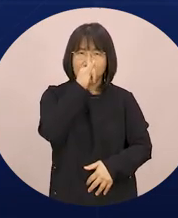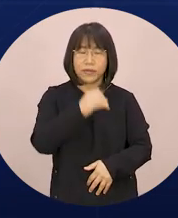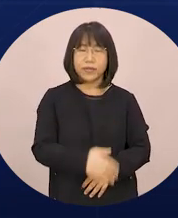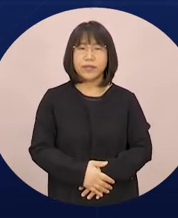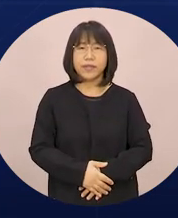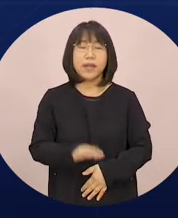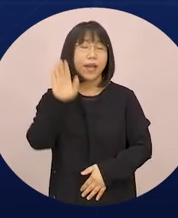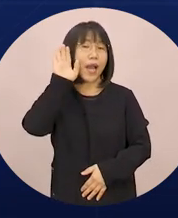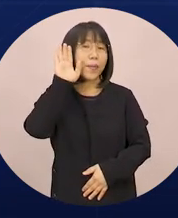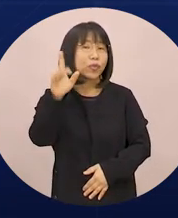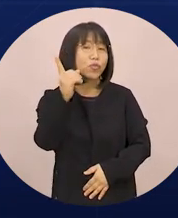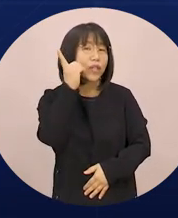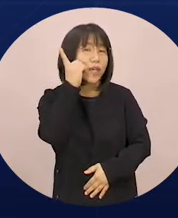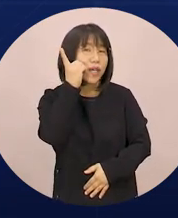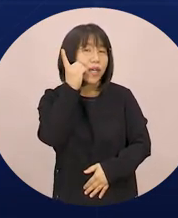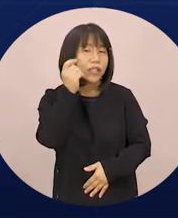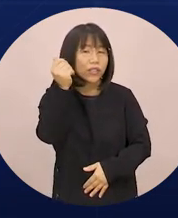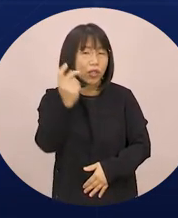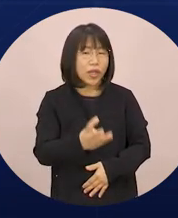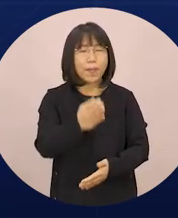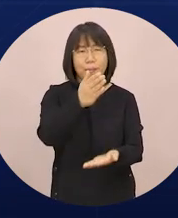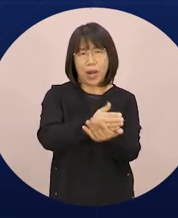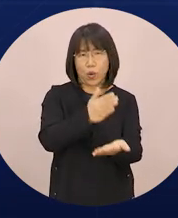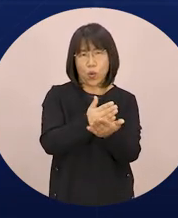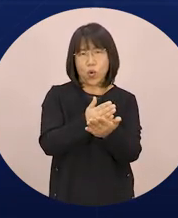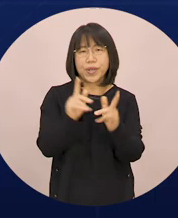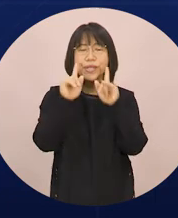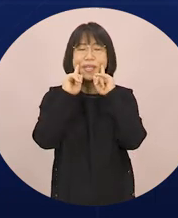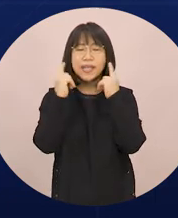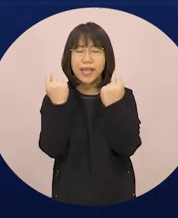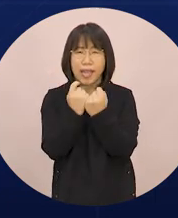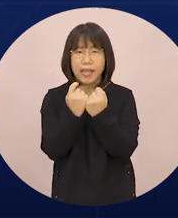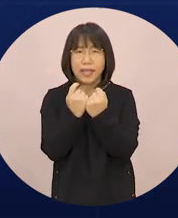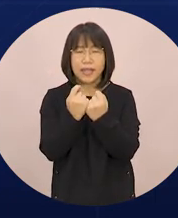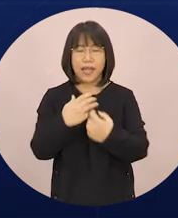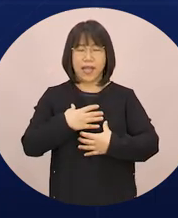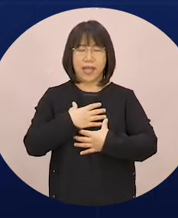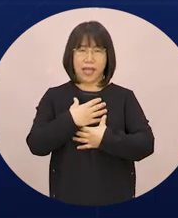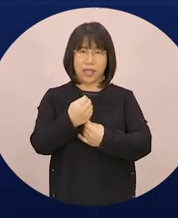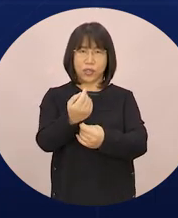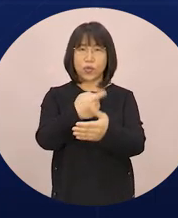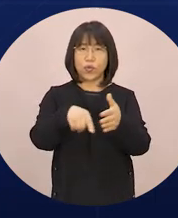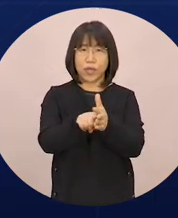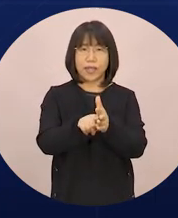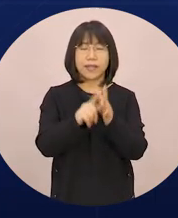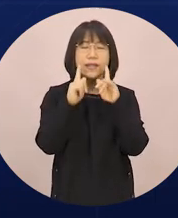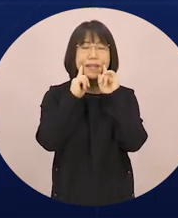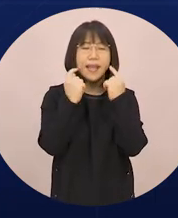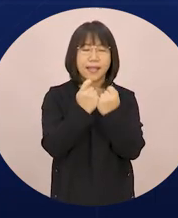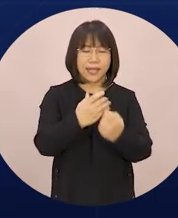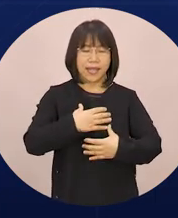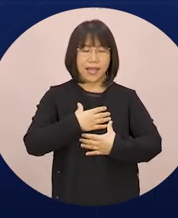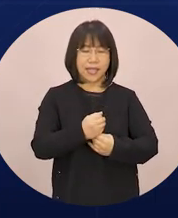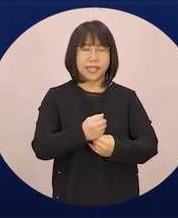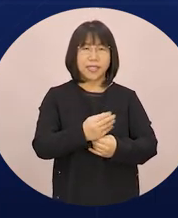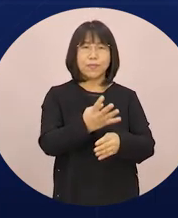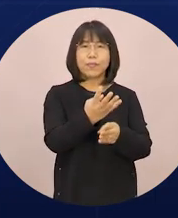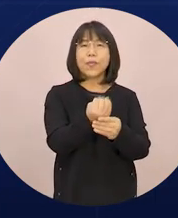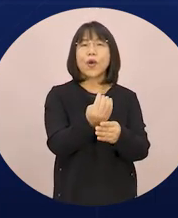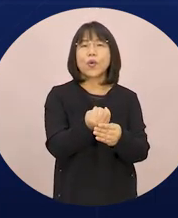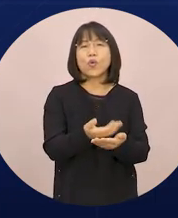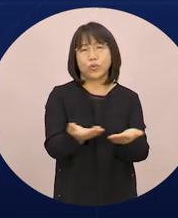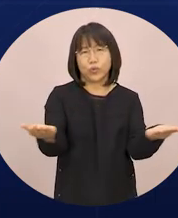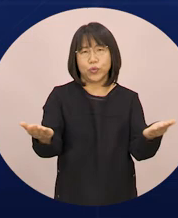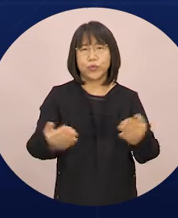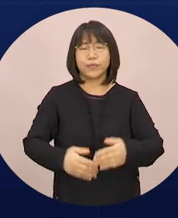겁니다. 앞으로는 휴대전화번호 대신 개인정보 유출로부터 보다 안전한 개인 안심번호를 사용하실